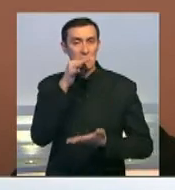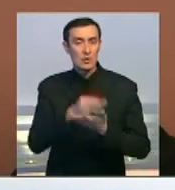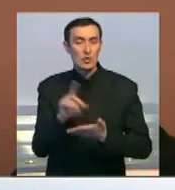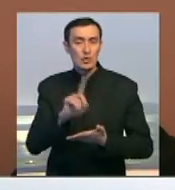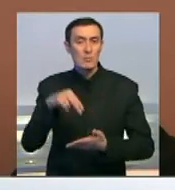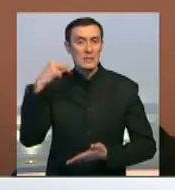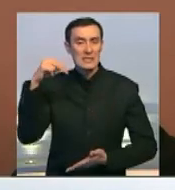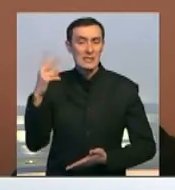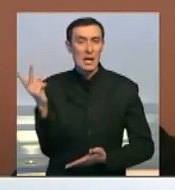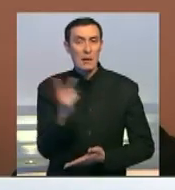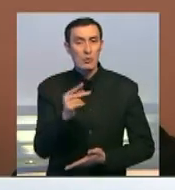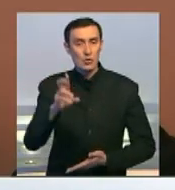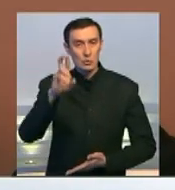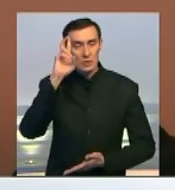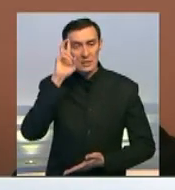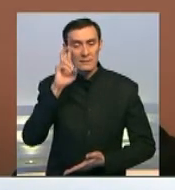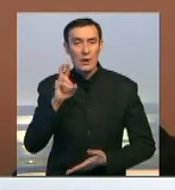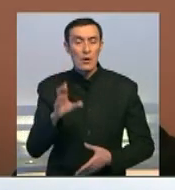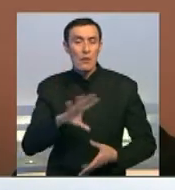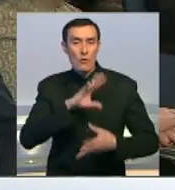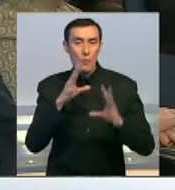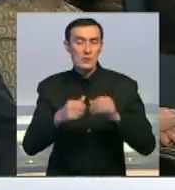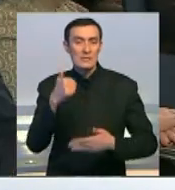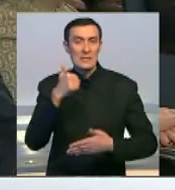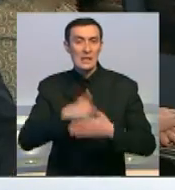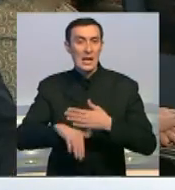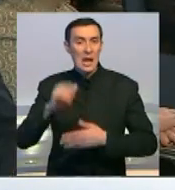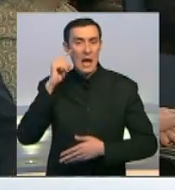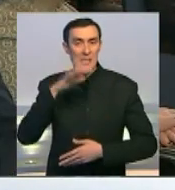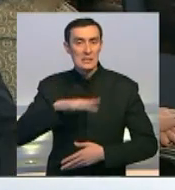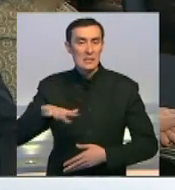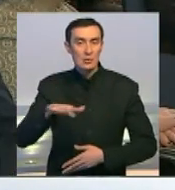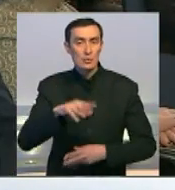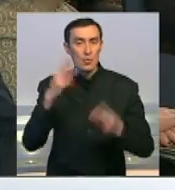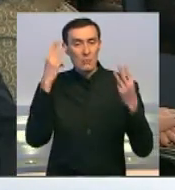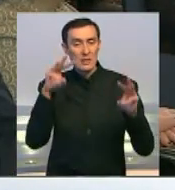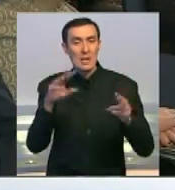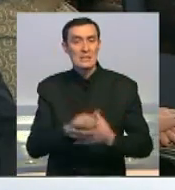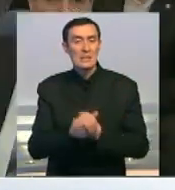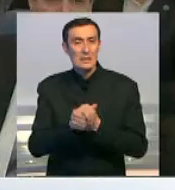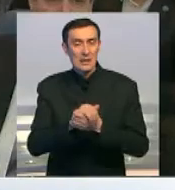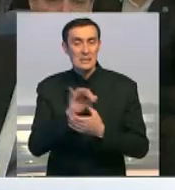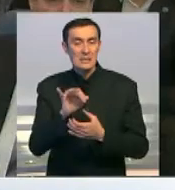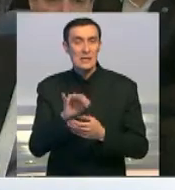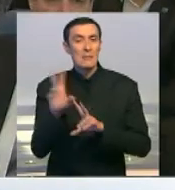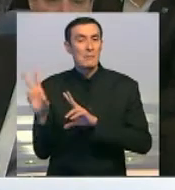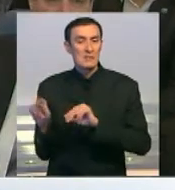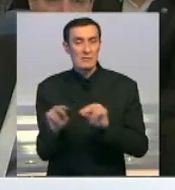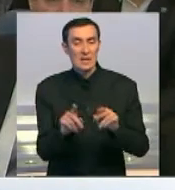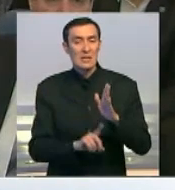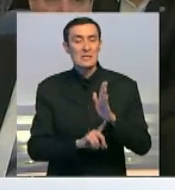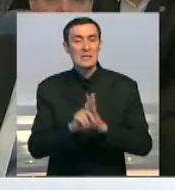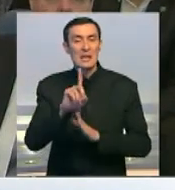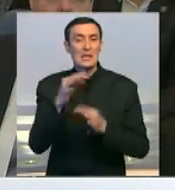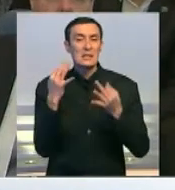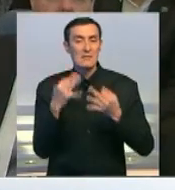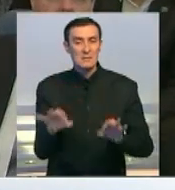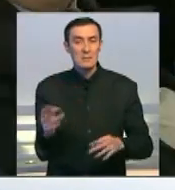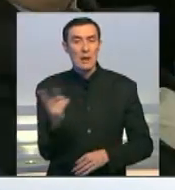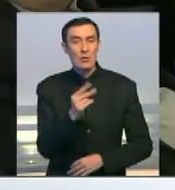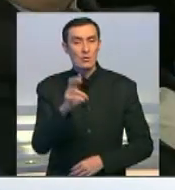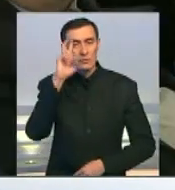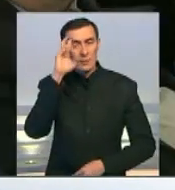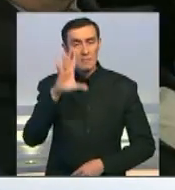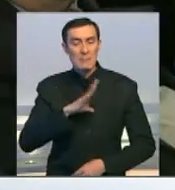что президенты двух стран сформировали центральноазиатскую модель солидарности и процветания. Еще на заре независимости две страны